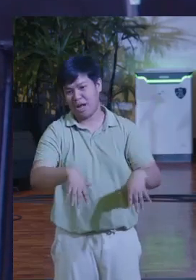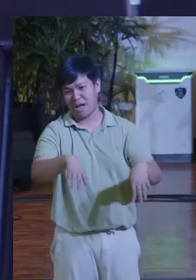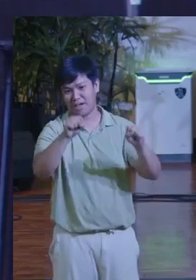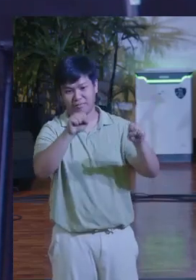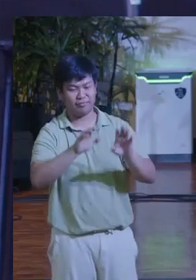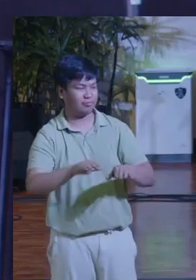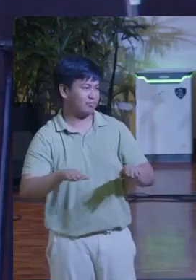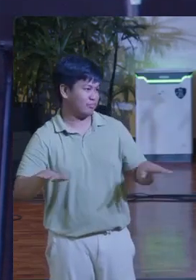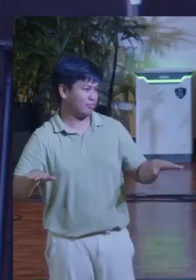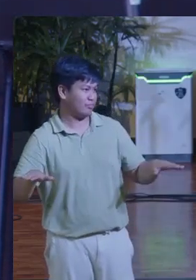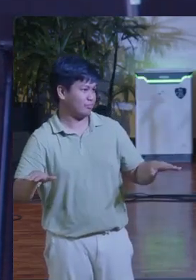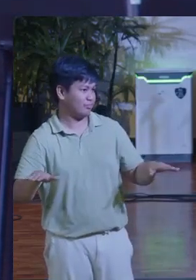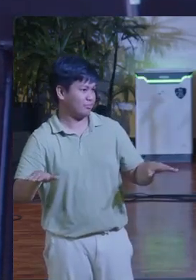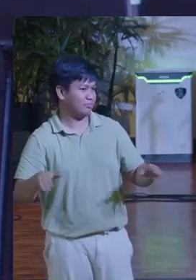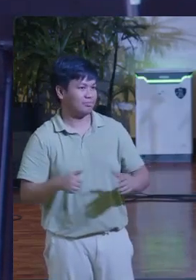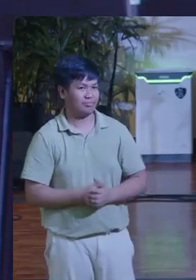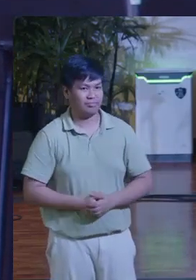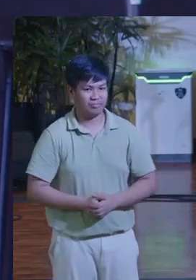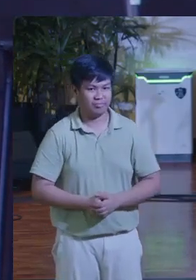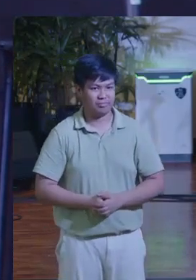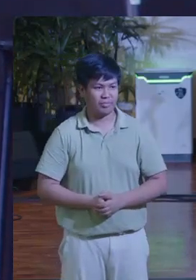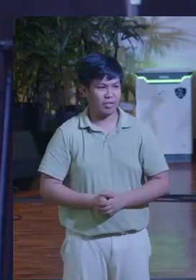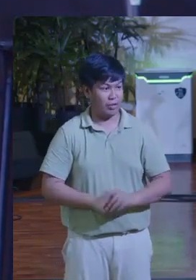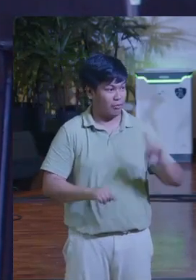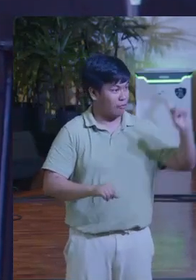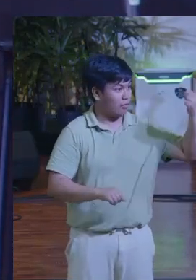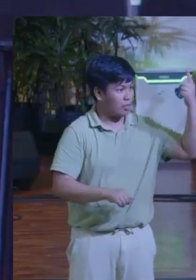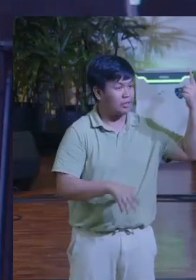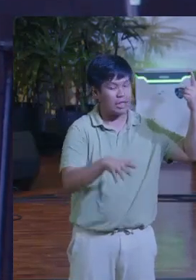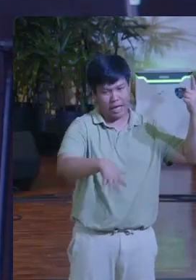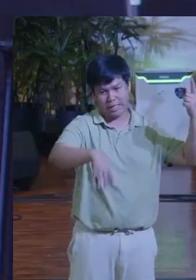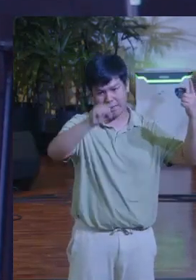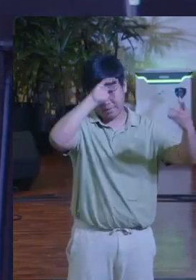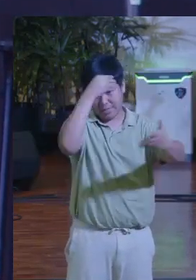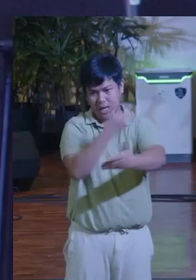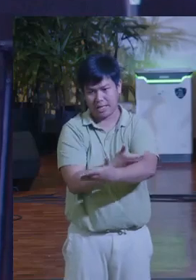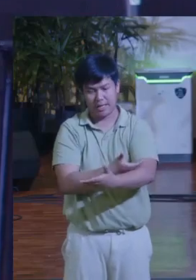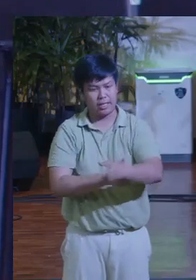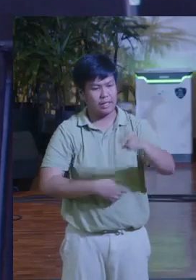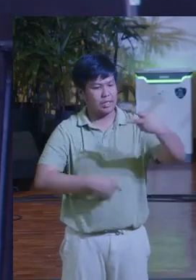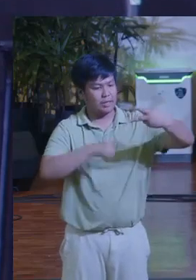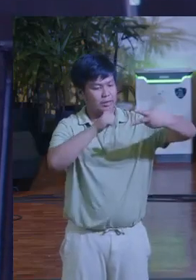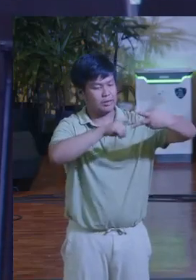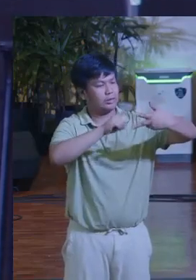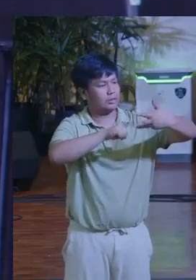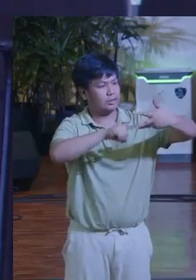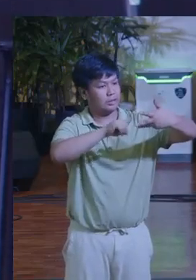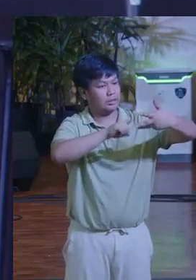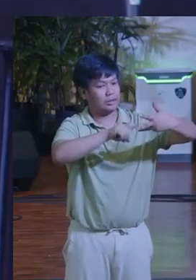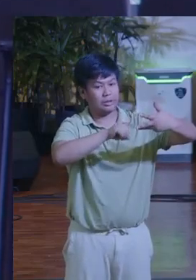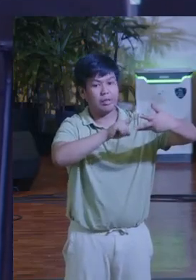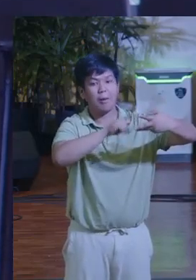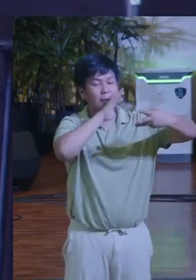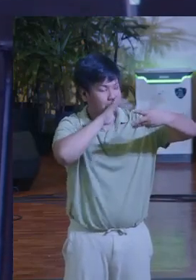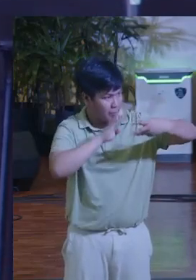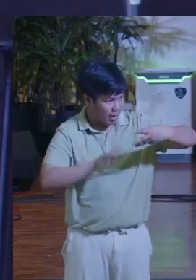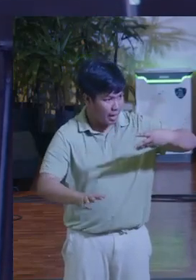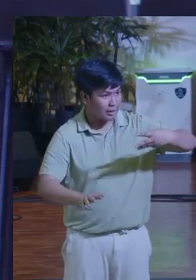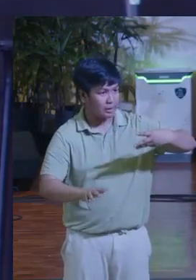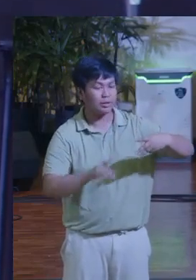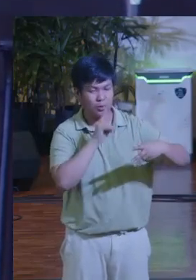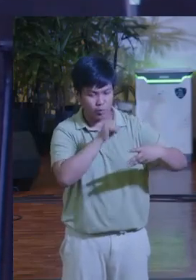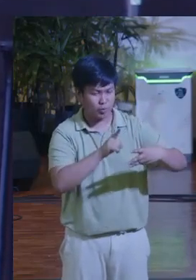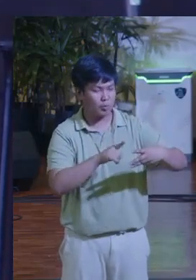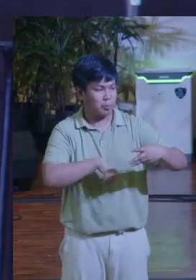dahil meron din po kaming mga anak na adopted. At siya po ay spiritual mother